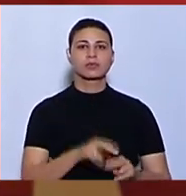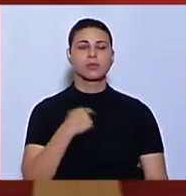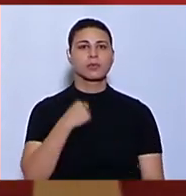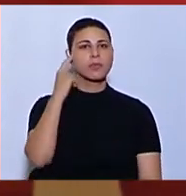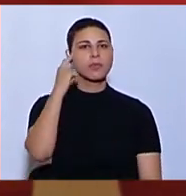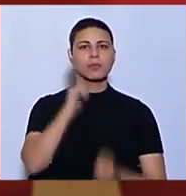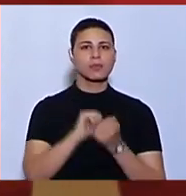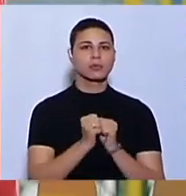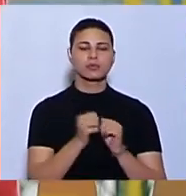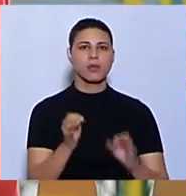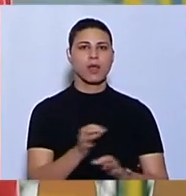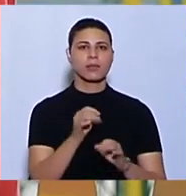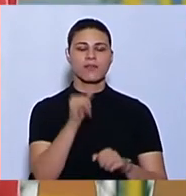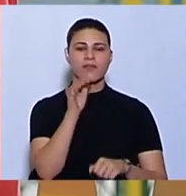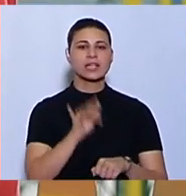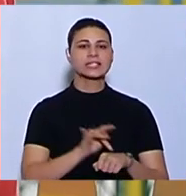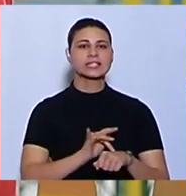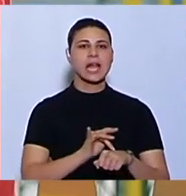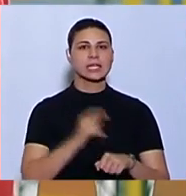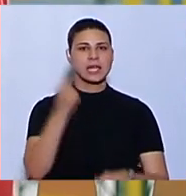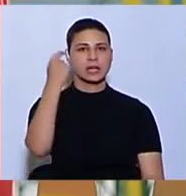ამ თვალსაზრისით.